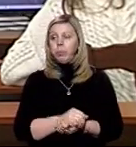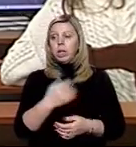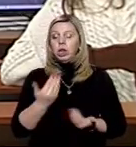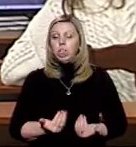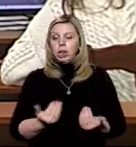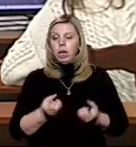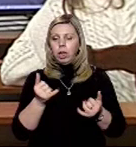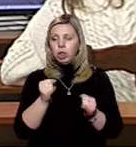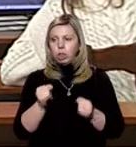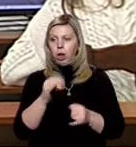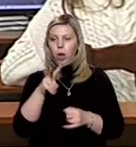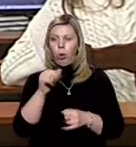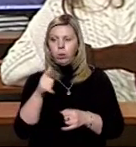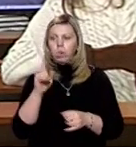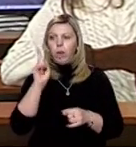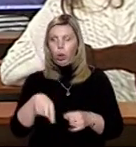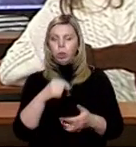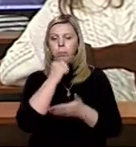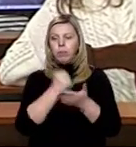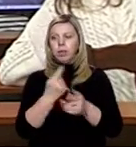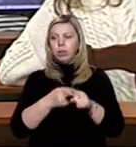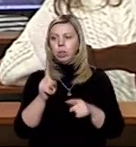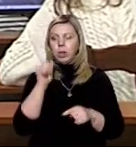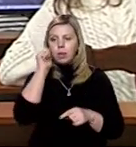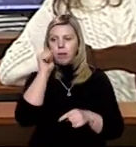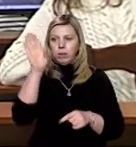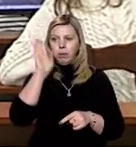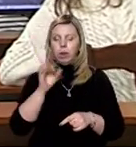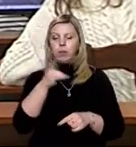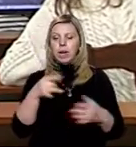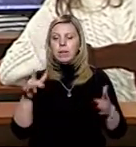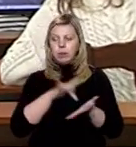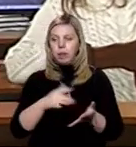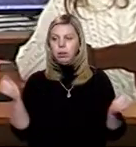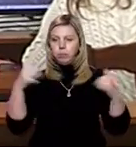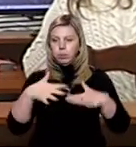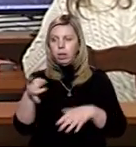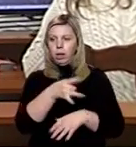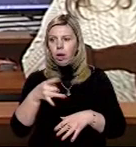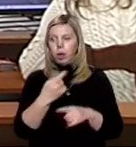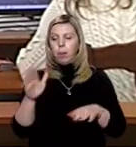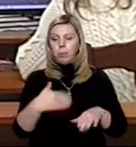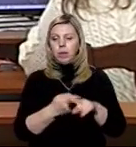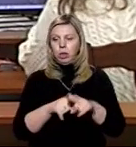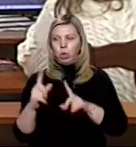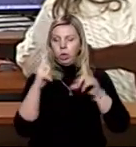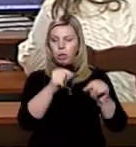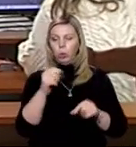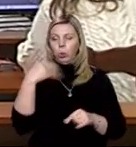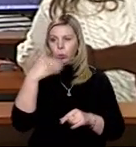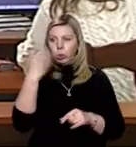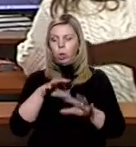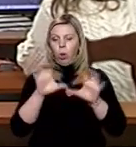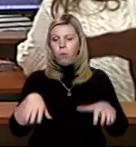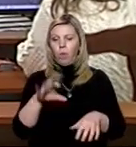Житель Шавщини Михайло Ловга також підтвердив нам, що завтра в райцентрі збираються мешканці району. Після цього їдуть до Ужгорода, до